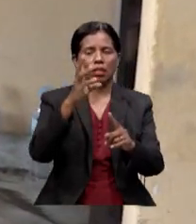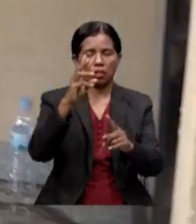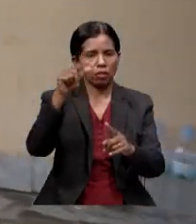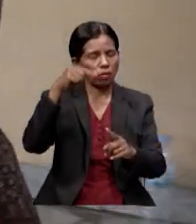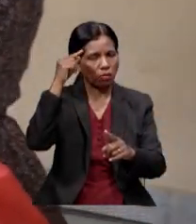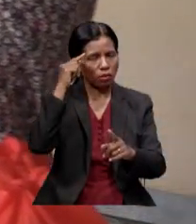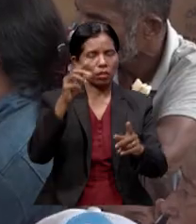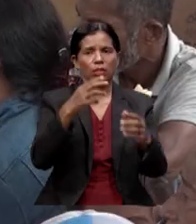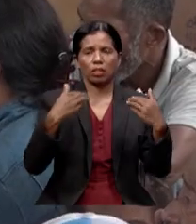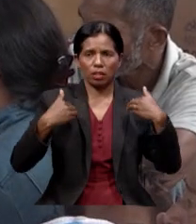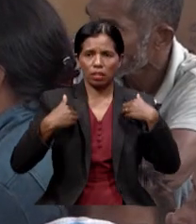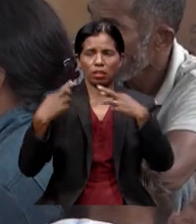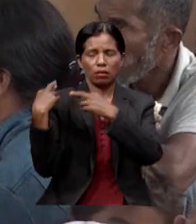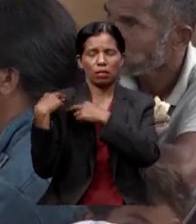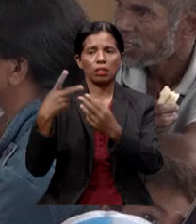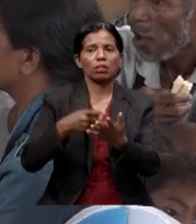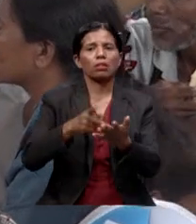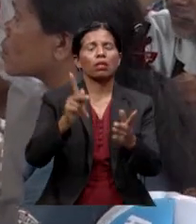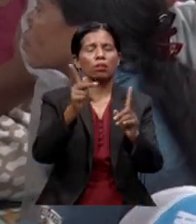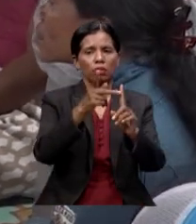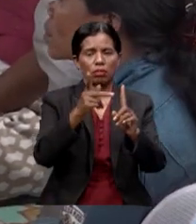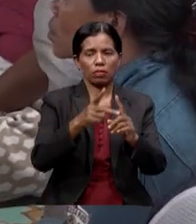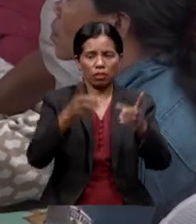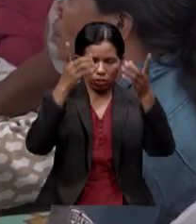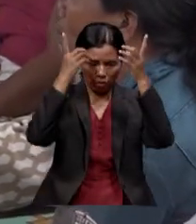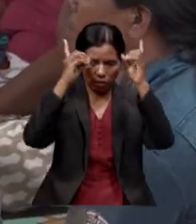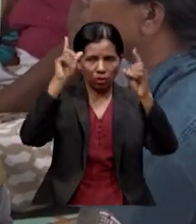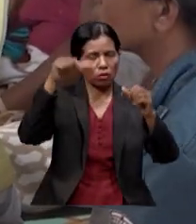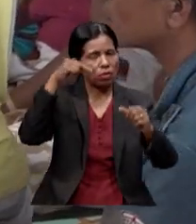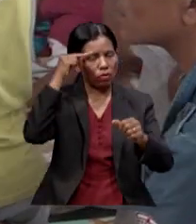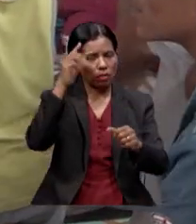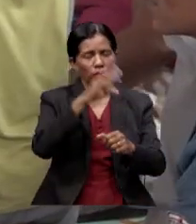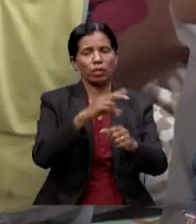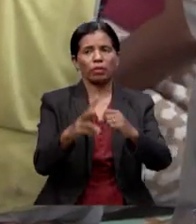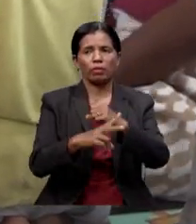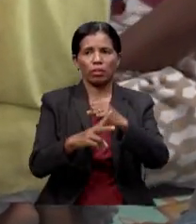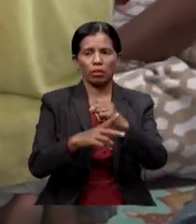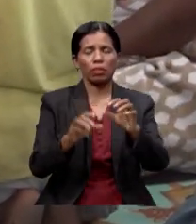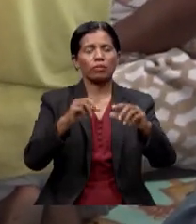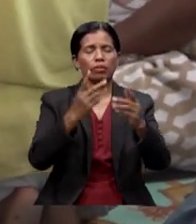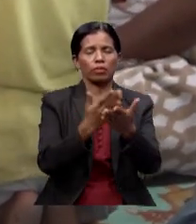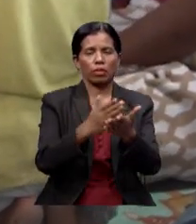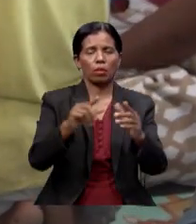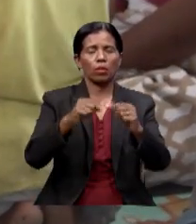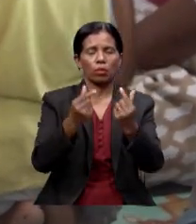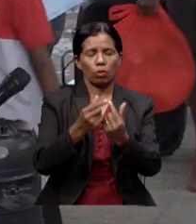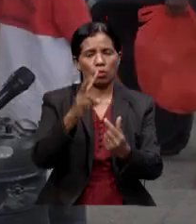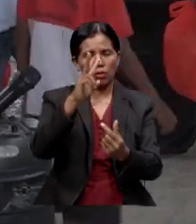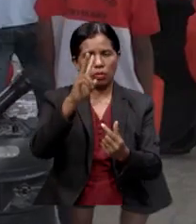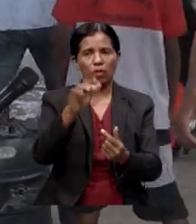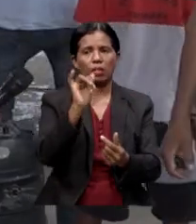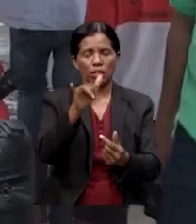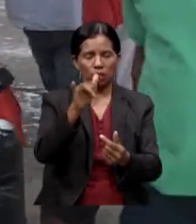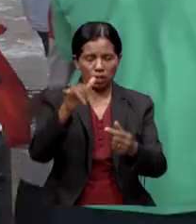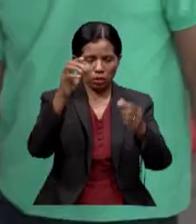governo mak se responsabiliza ho di selo cos. Ho desijang guvernu ne vítima incendio sira ne faheba grupu rua, nebe grupu ida aseita ho